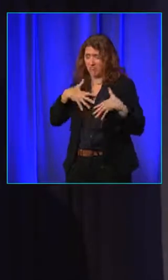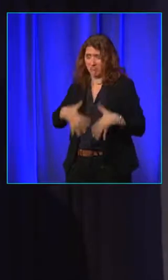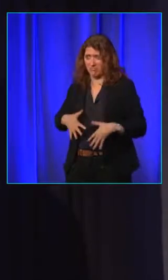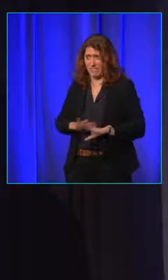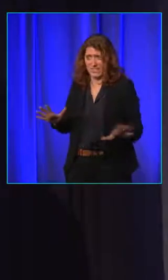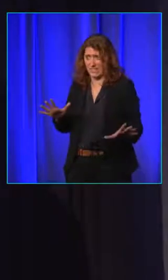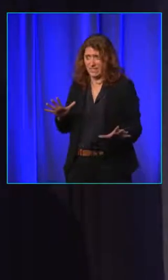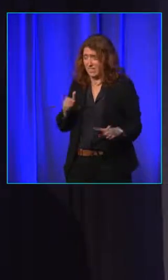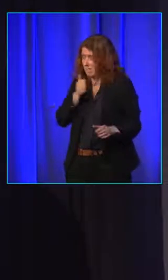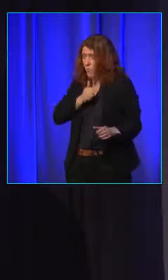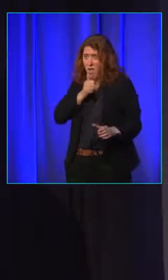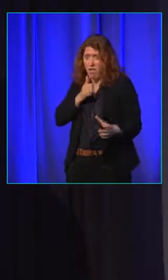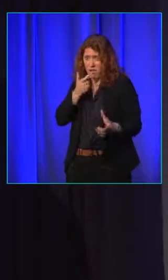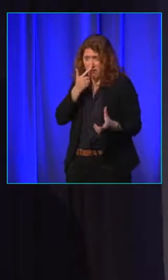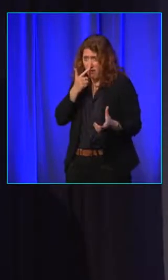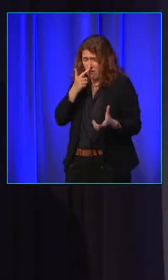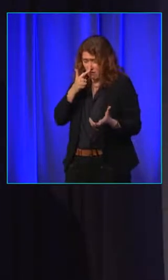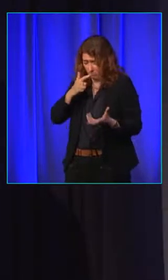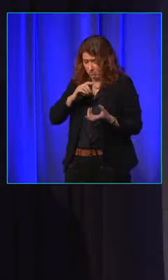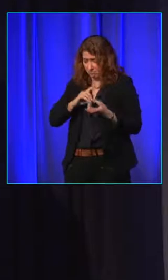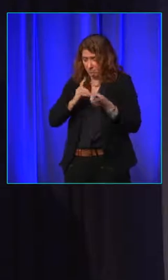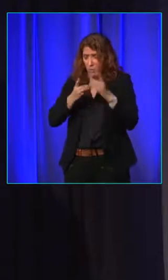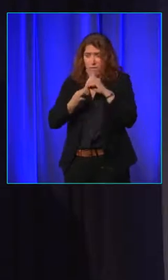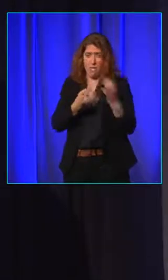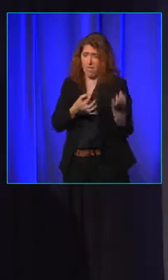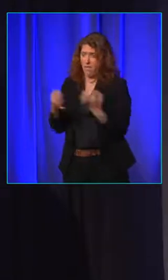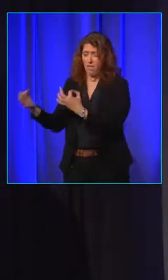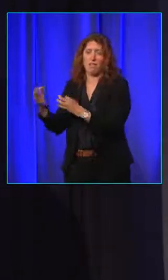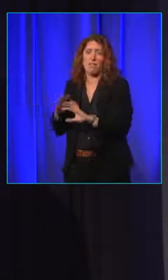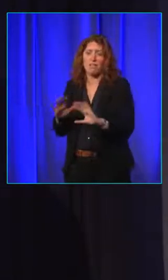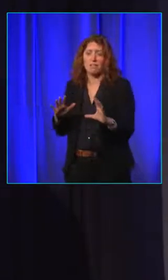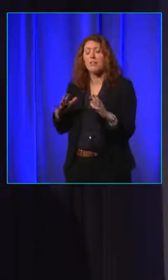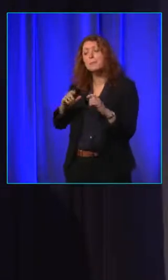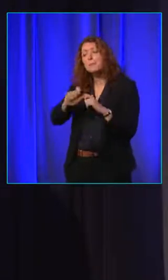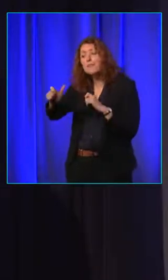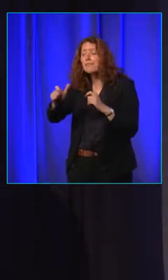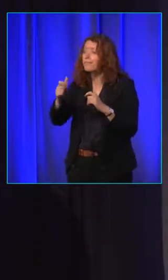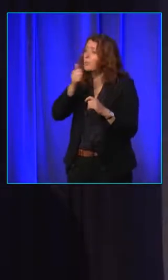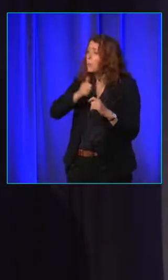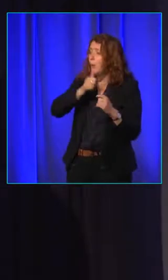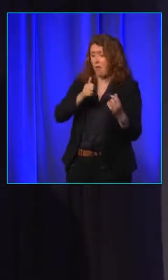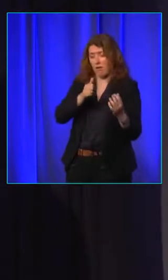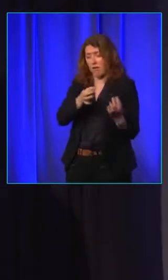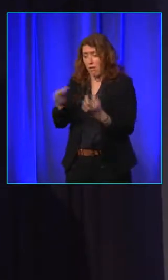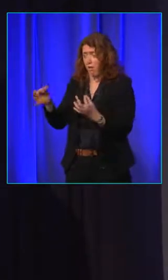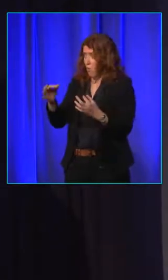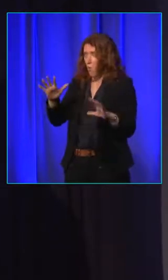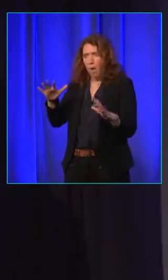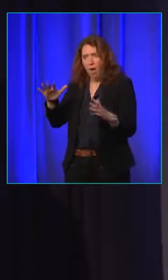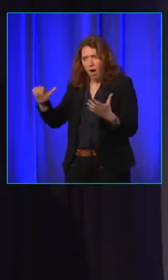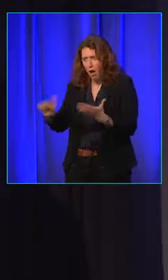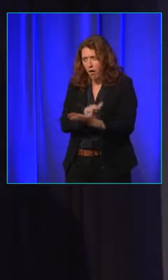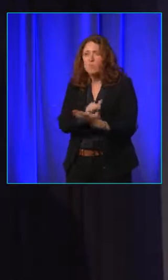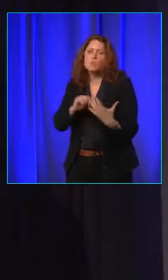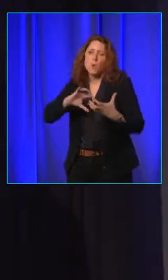peut devenir se transformer en douleur chronique. Et pour après éradiquer une douleur chronique, c'est compliqué. Donc voilà comment on fait. Est-ce que ça répond